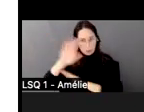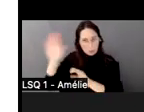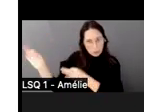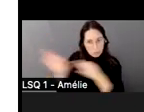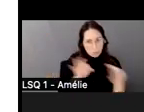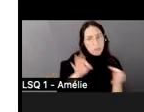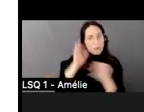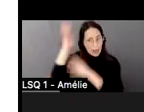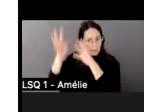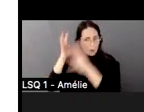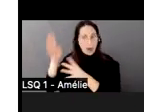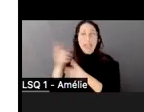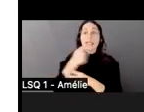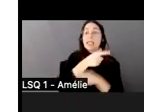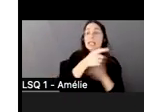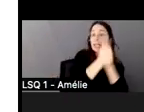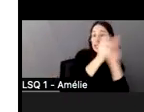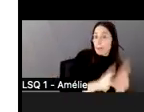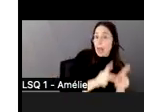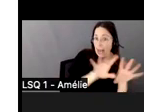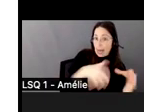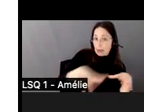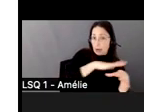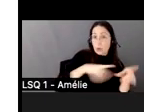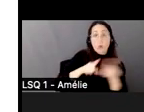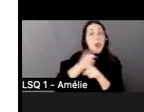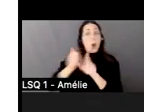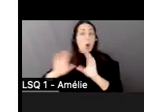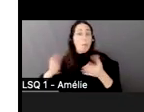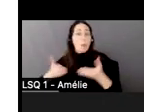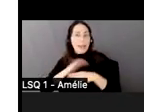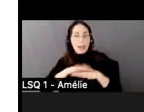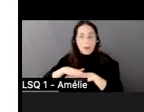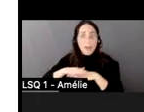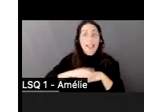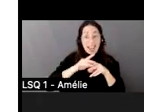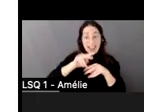des experts en la matière et aussi éclairées par un comité consultatif national.